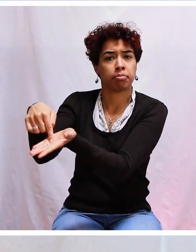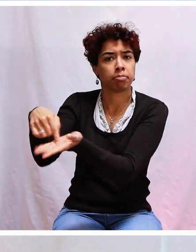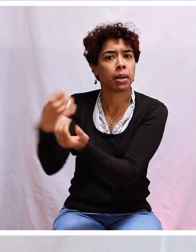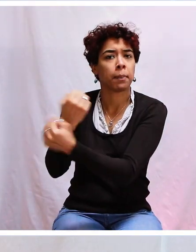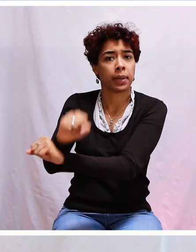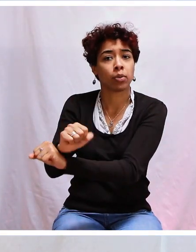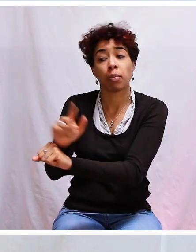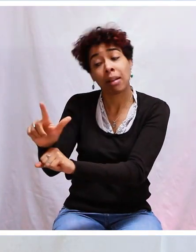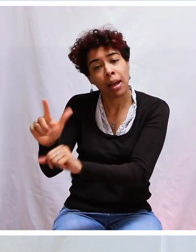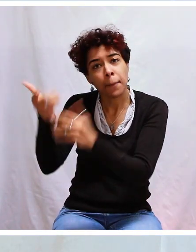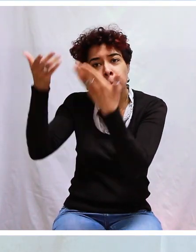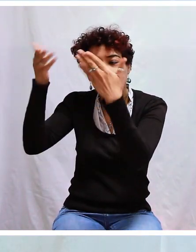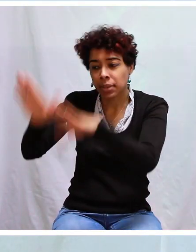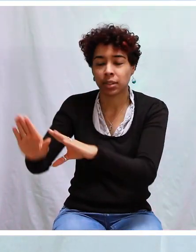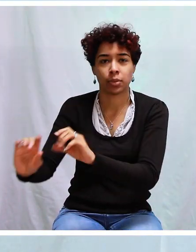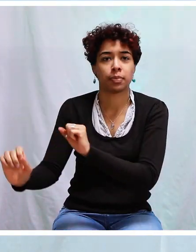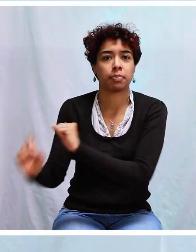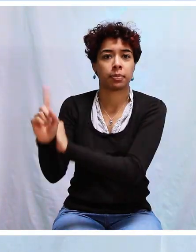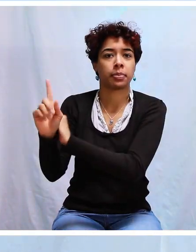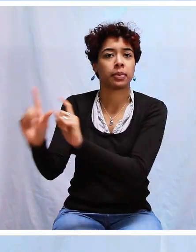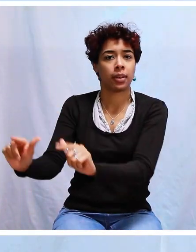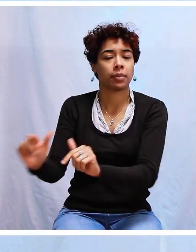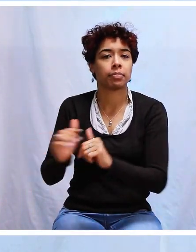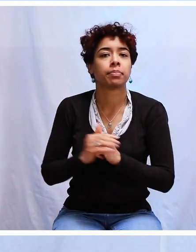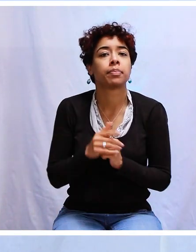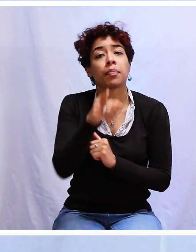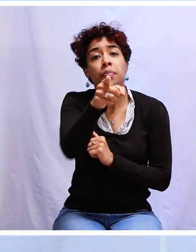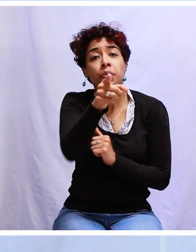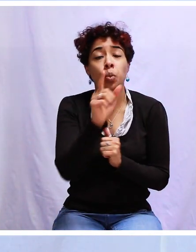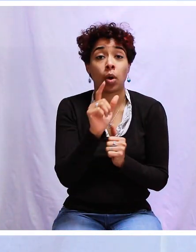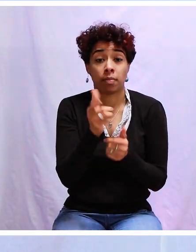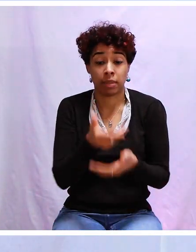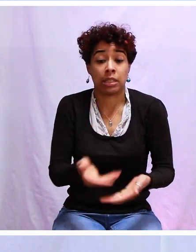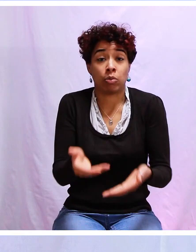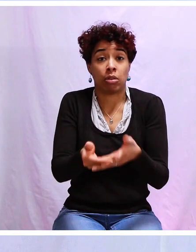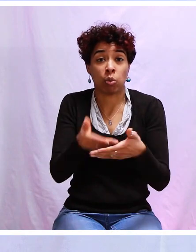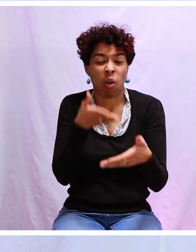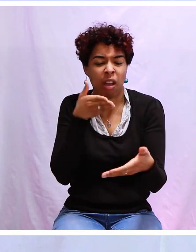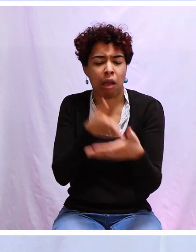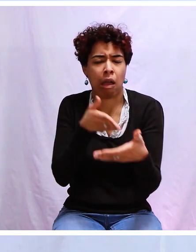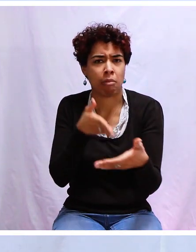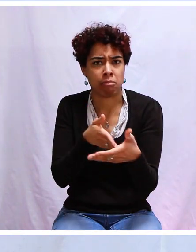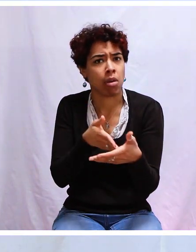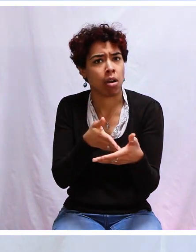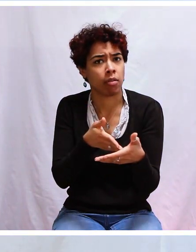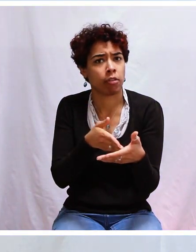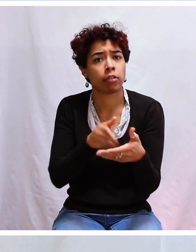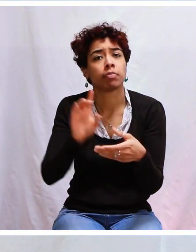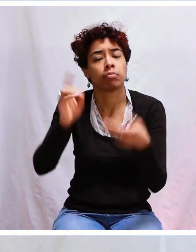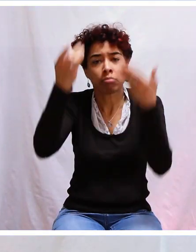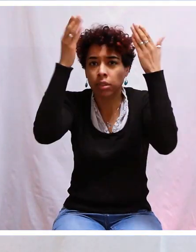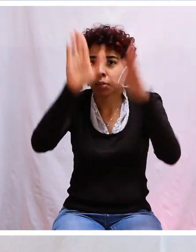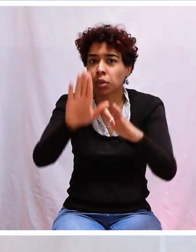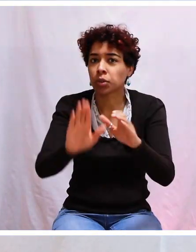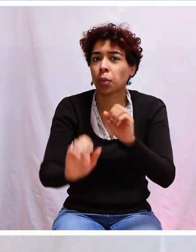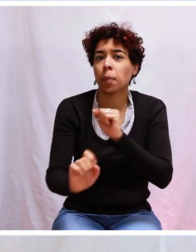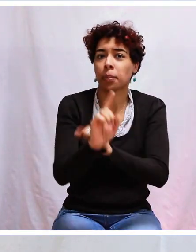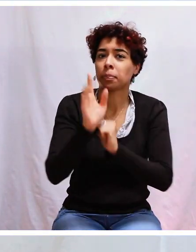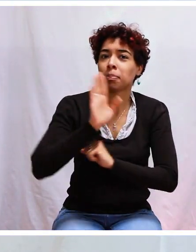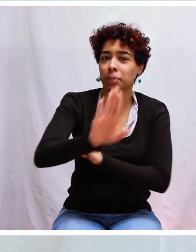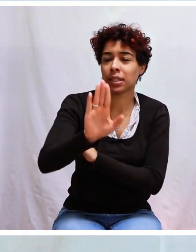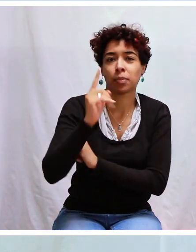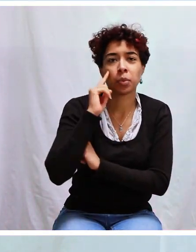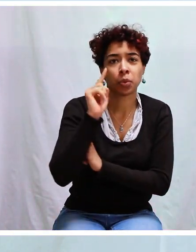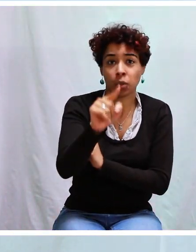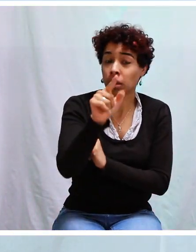une bénédiction particulière pour lui. Dans ta case épreuve, il y a une bénédiction particulière pour toi. Et il te faut la